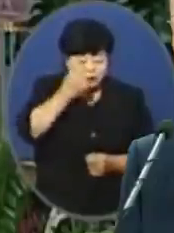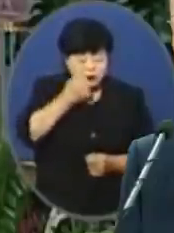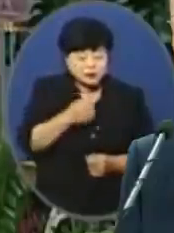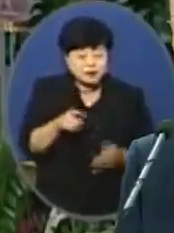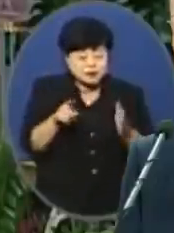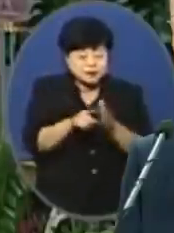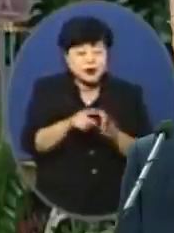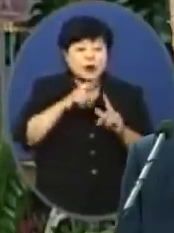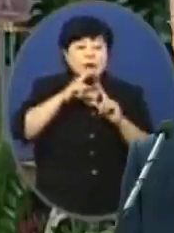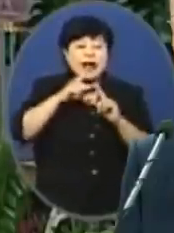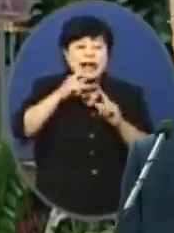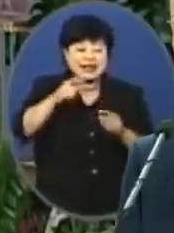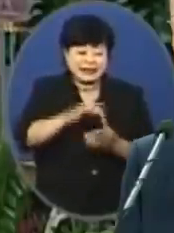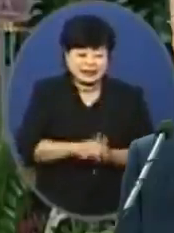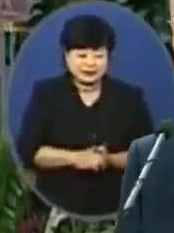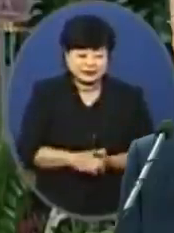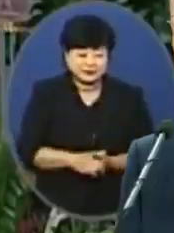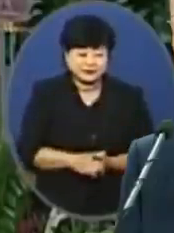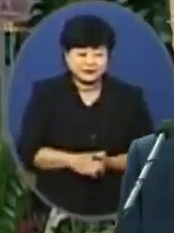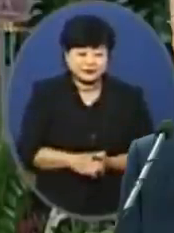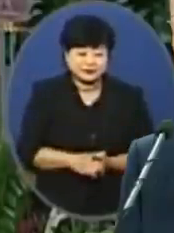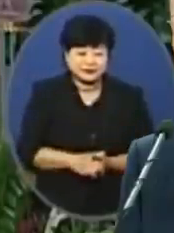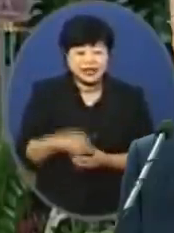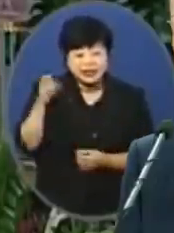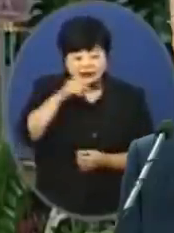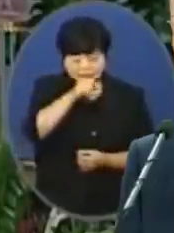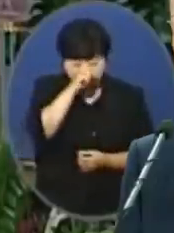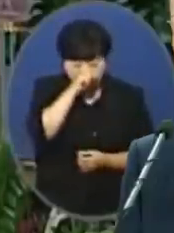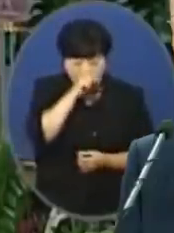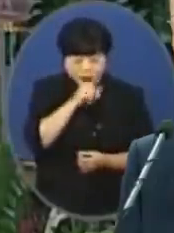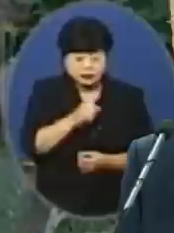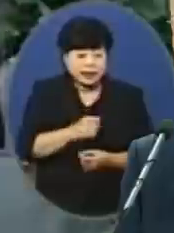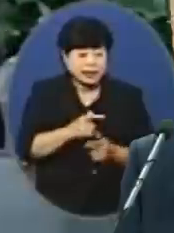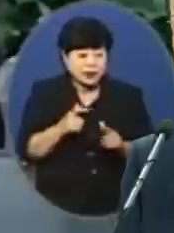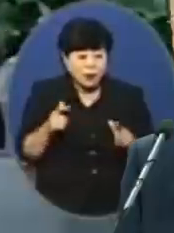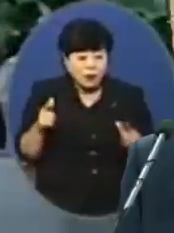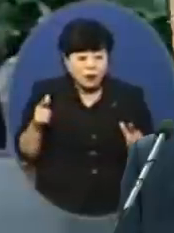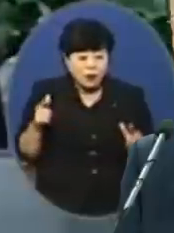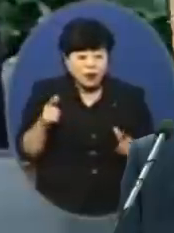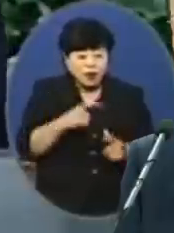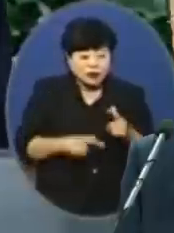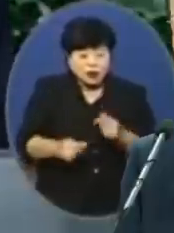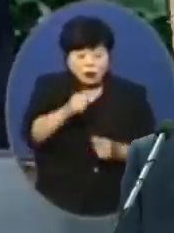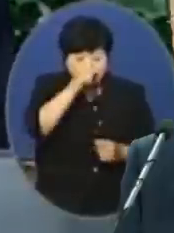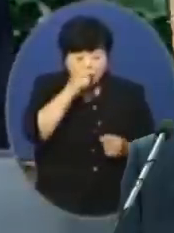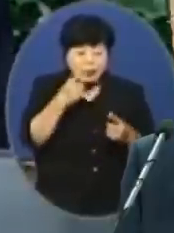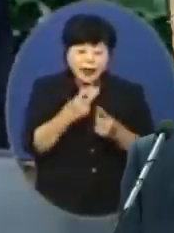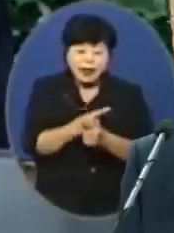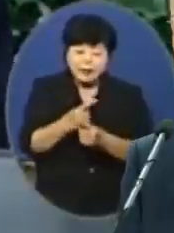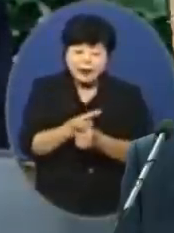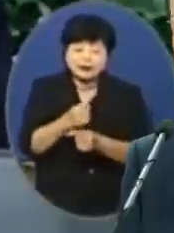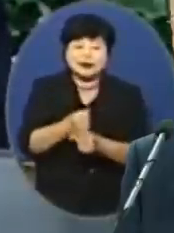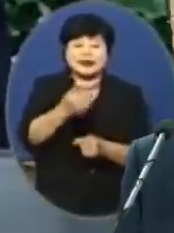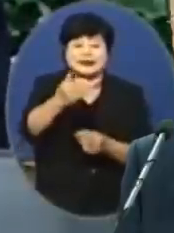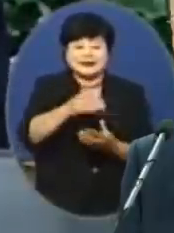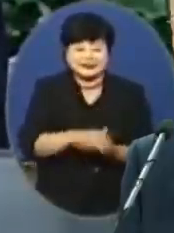믿고 말해야 되는 것입니다. 왜냐하면 그냥 좋은 걸 가지 말고 더 좋게 만들어야 되는 것입니다.